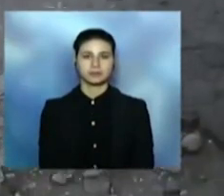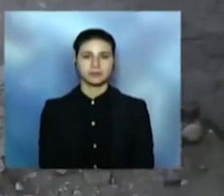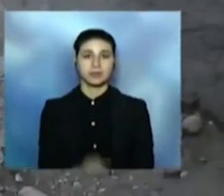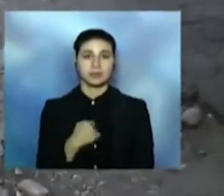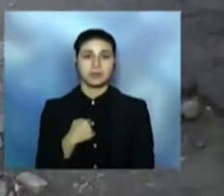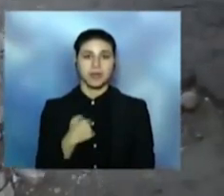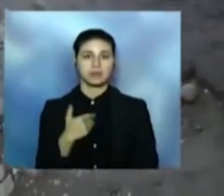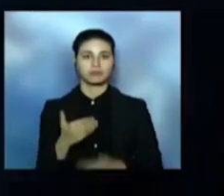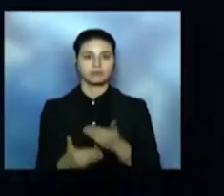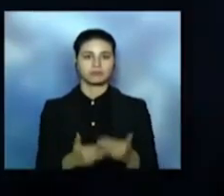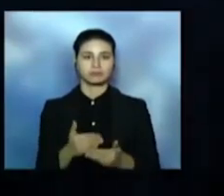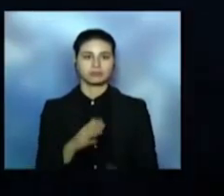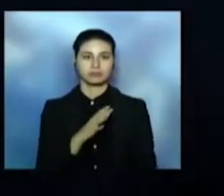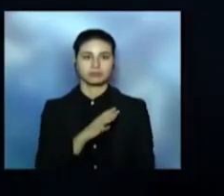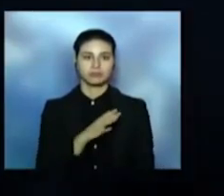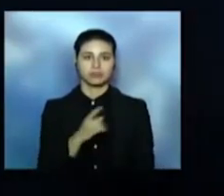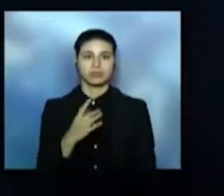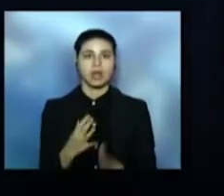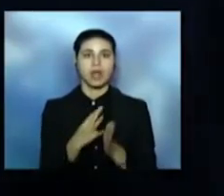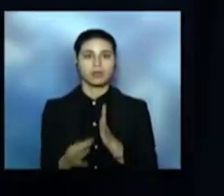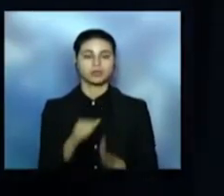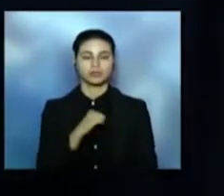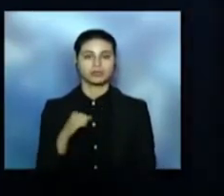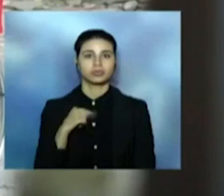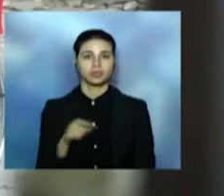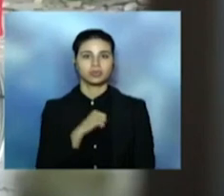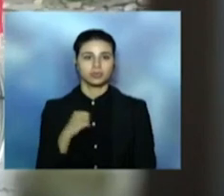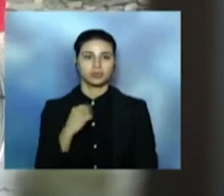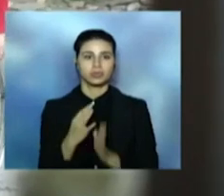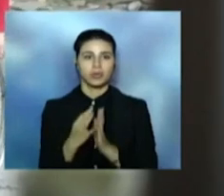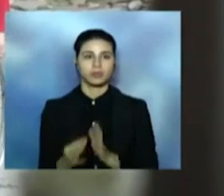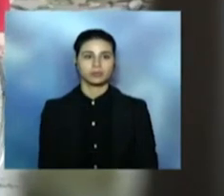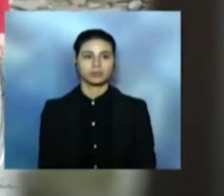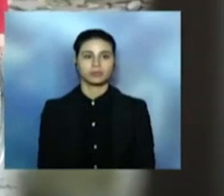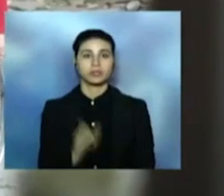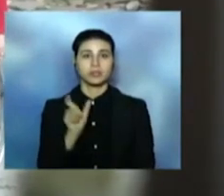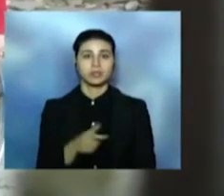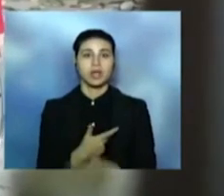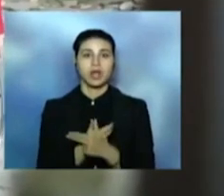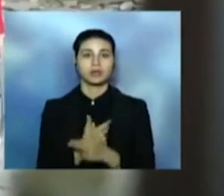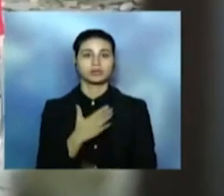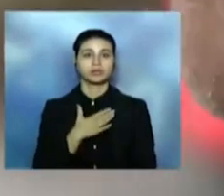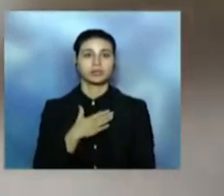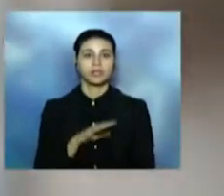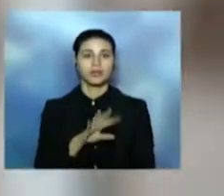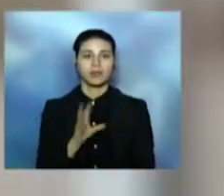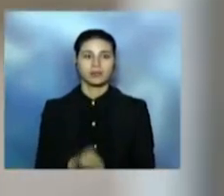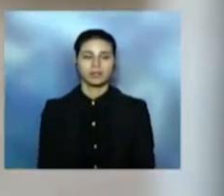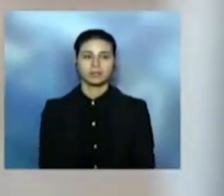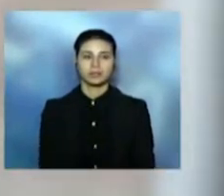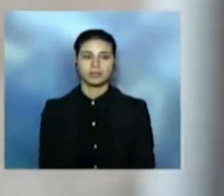გადავდგენა ბიჭი. დიდი ამო მიჩია მე მაგან. თვითონ ანგელოზია, გოჩა ჩემი